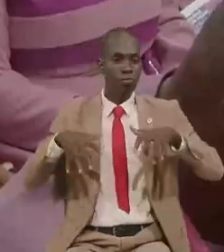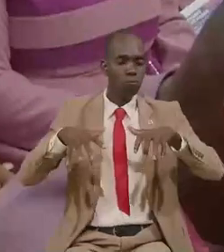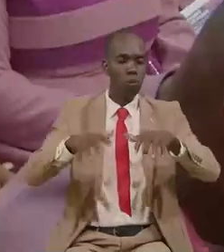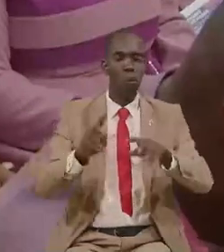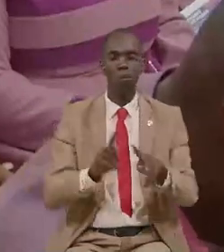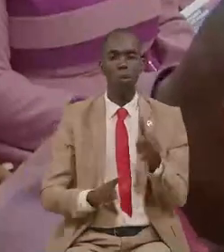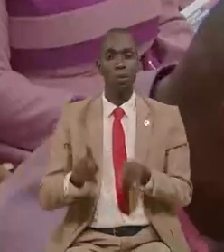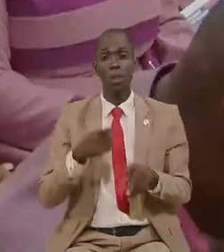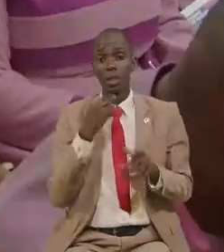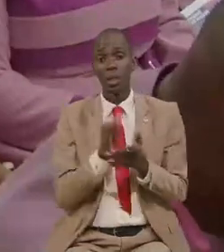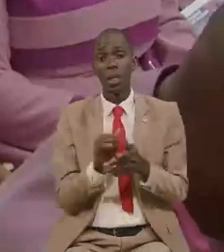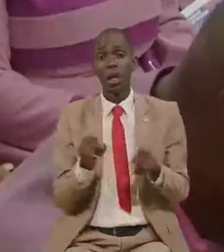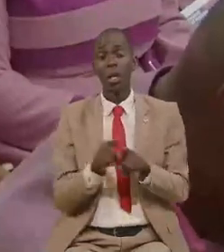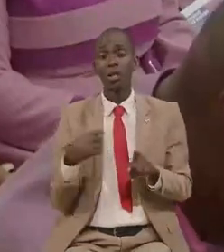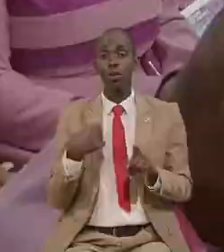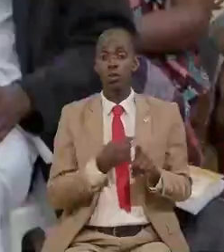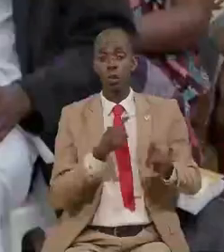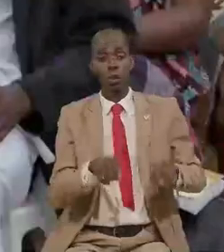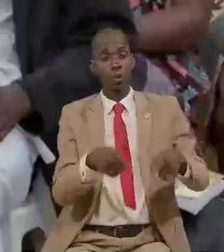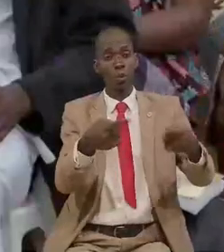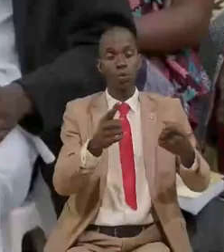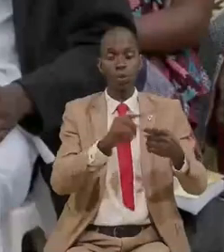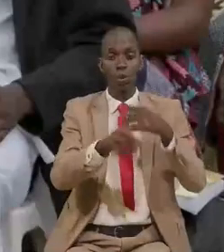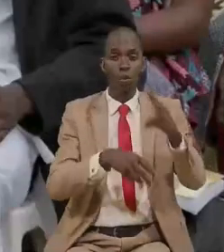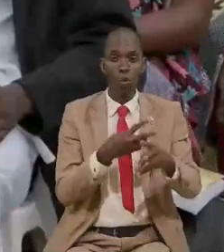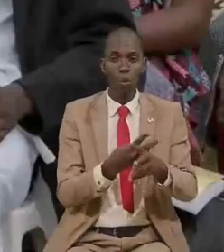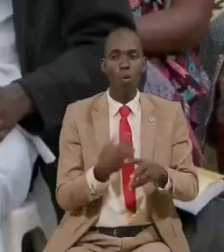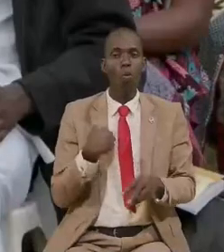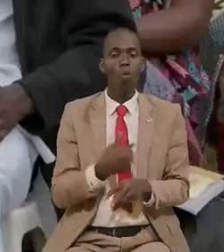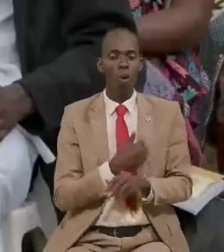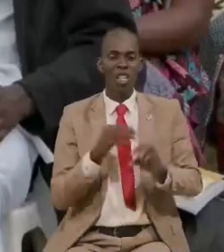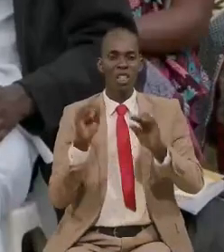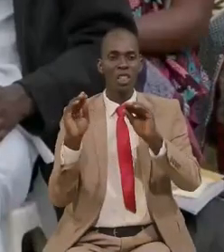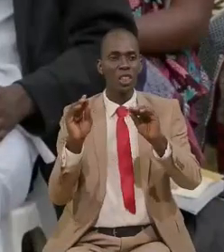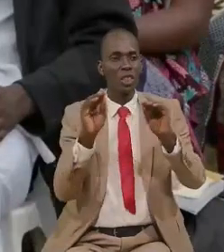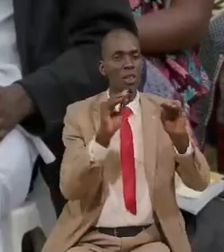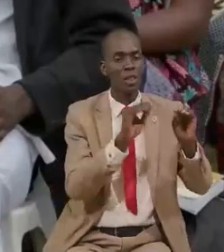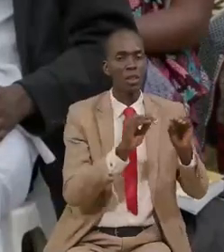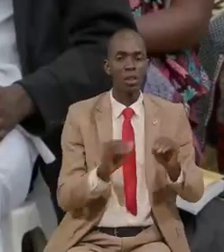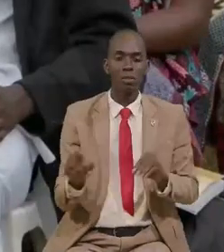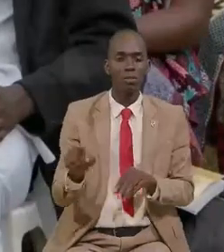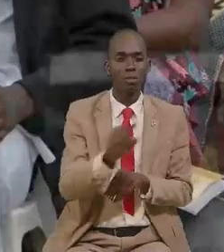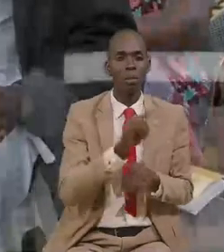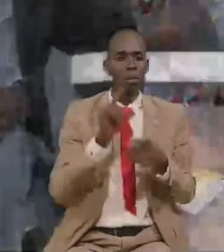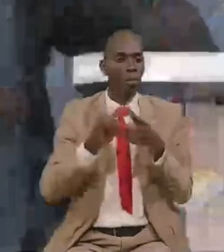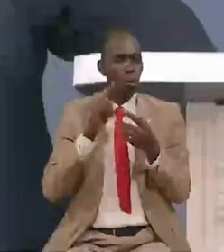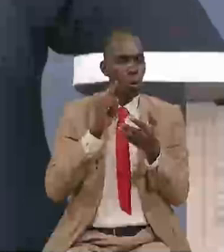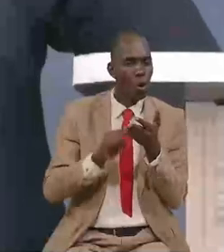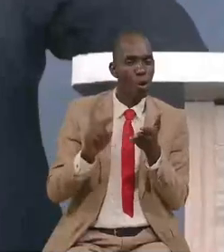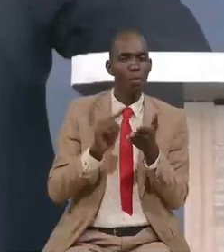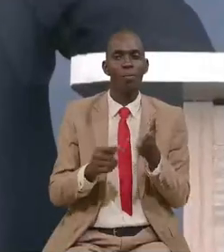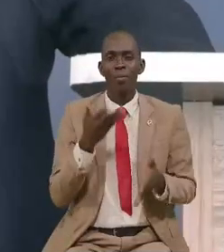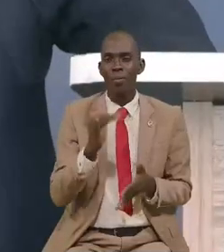comme nous allons, nous devons leur enseigner-leur à observer. Il y a quelque chose